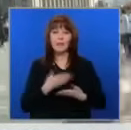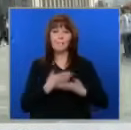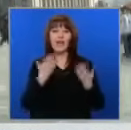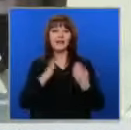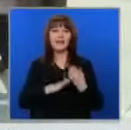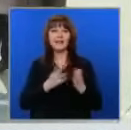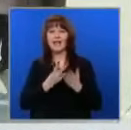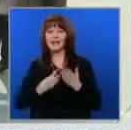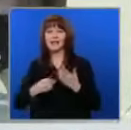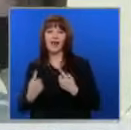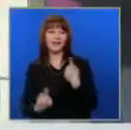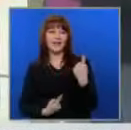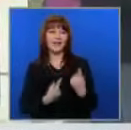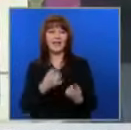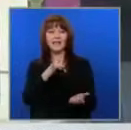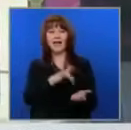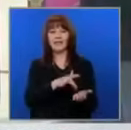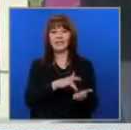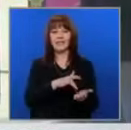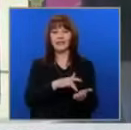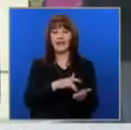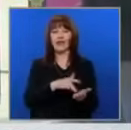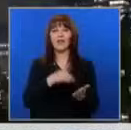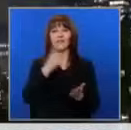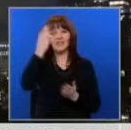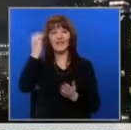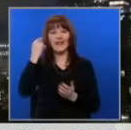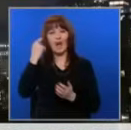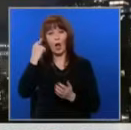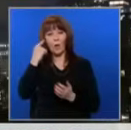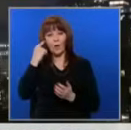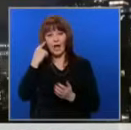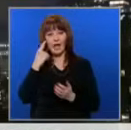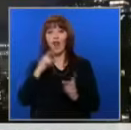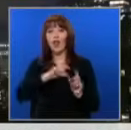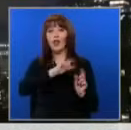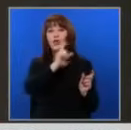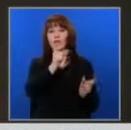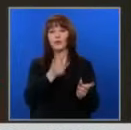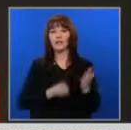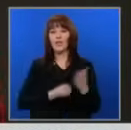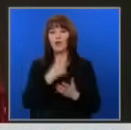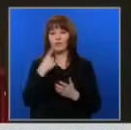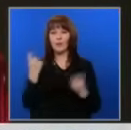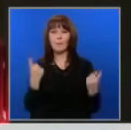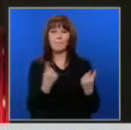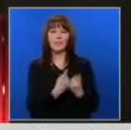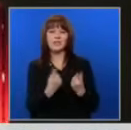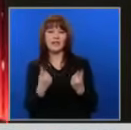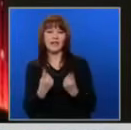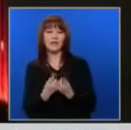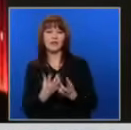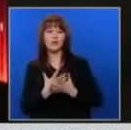деца излязоха да играят на централния площад в севернокорейската столица Пхеньян. Лунната нова година беше посрещната и в редица мегаполиси с